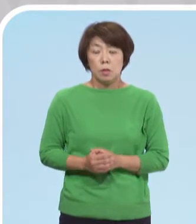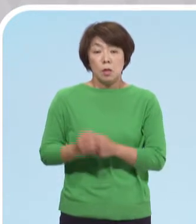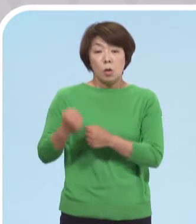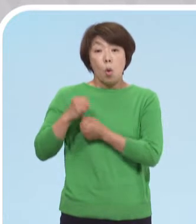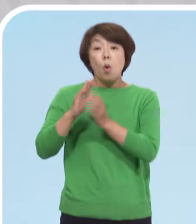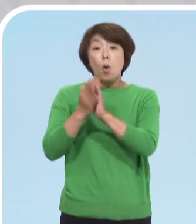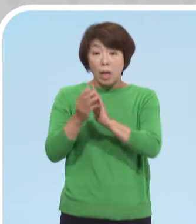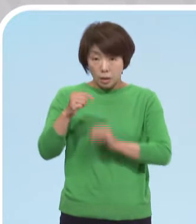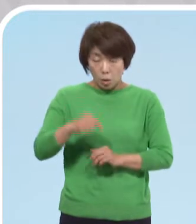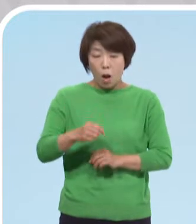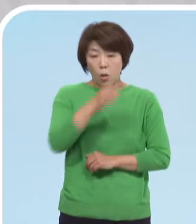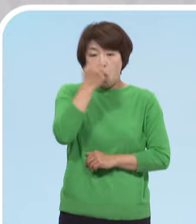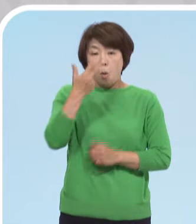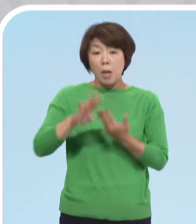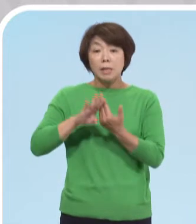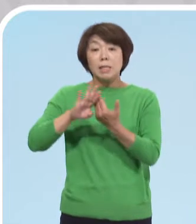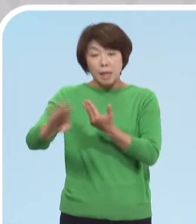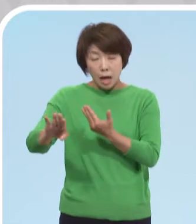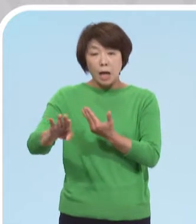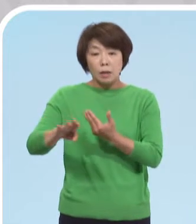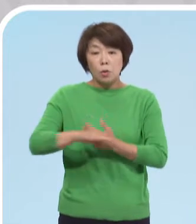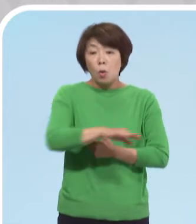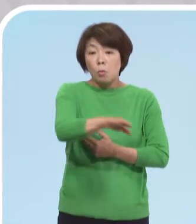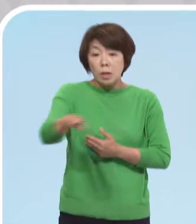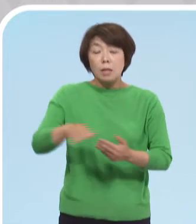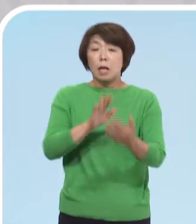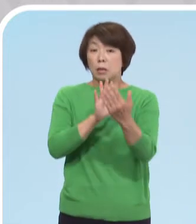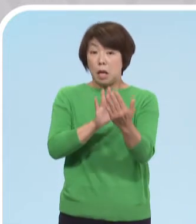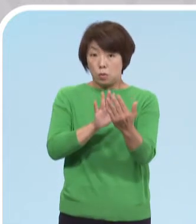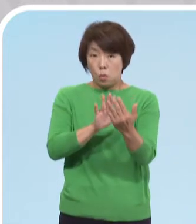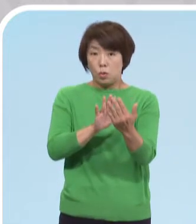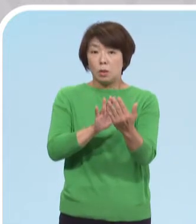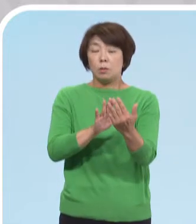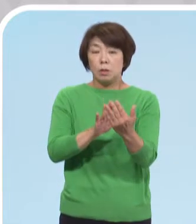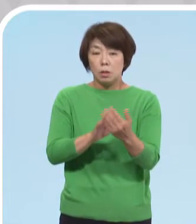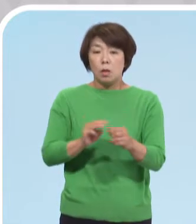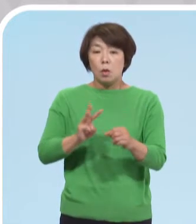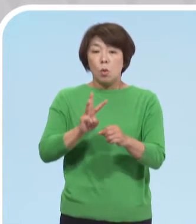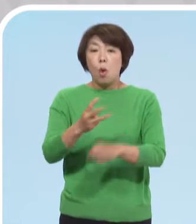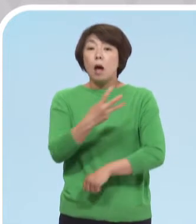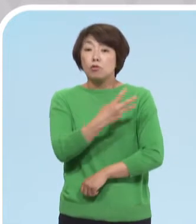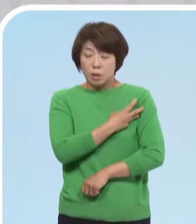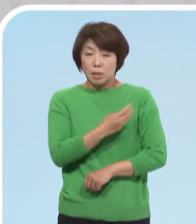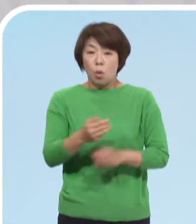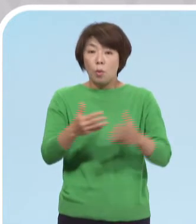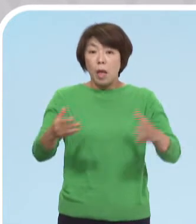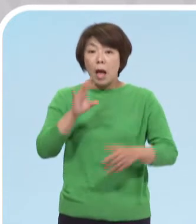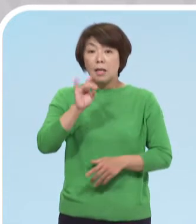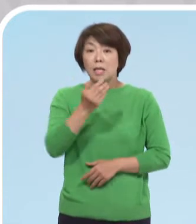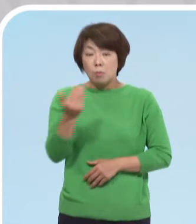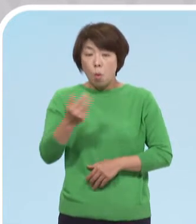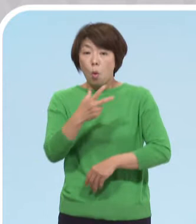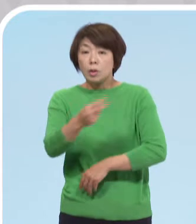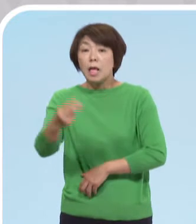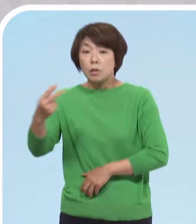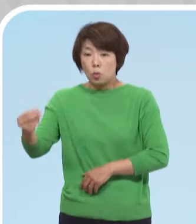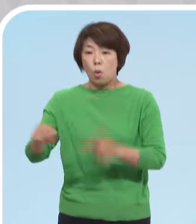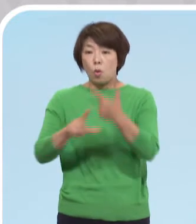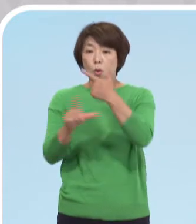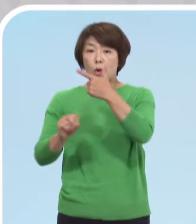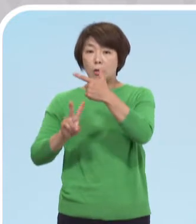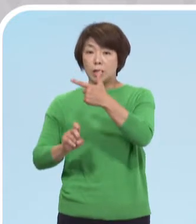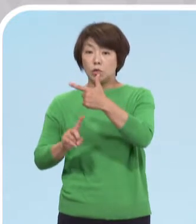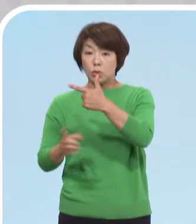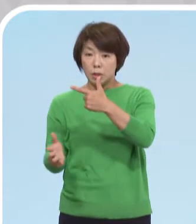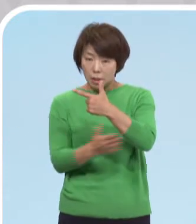県では神戸市以外の県内在住の人を対象としたワクチンの大規模接種を6月21日から